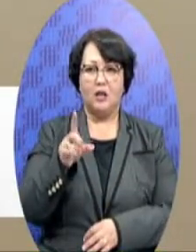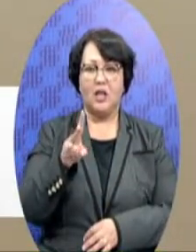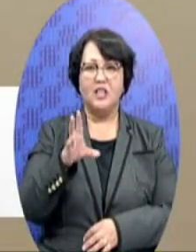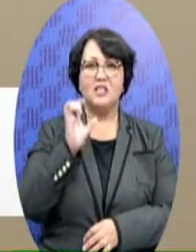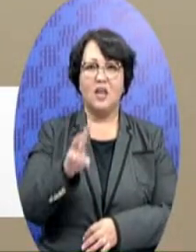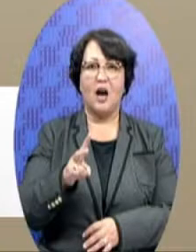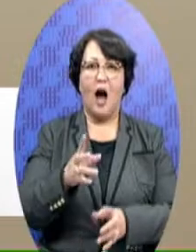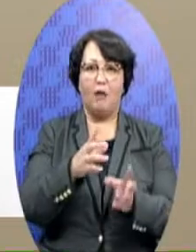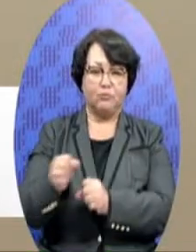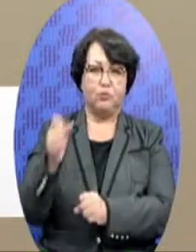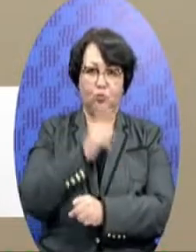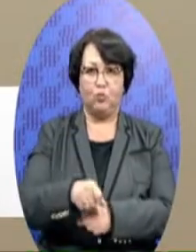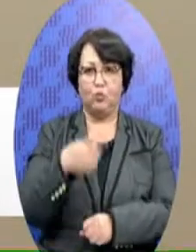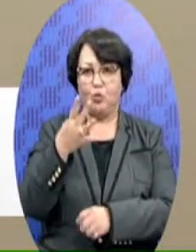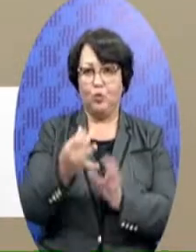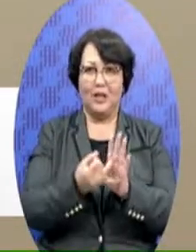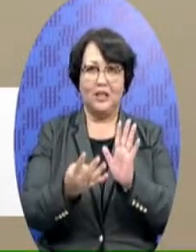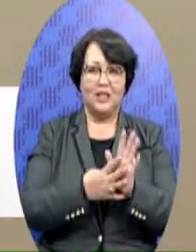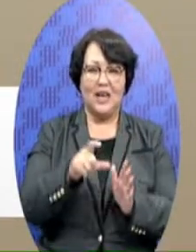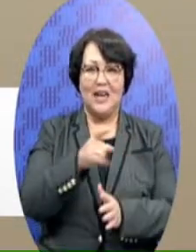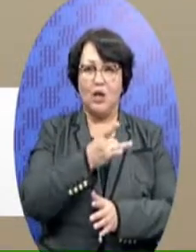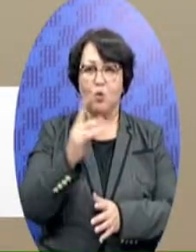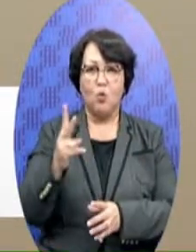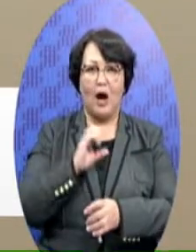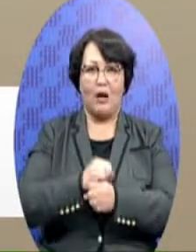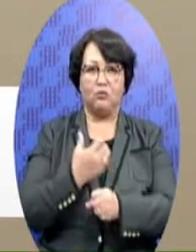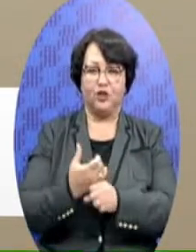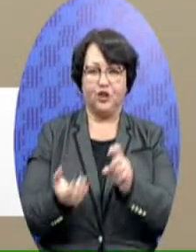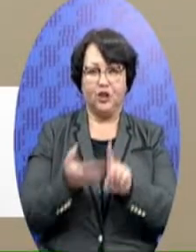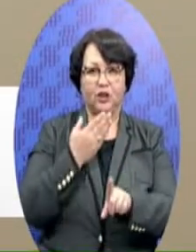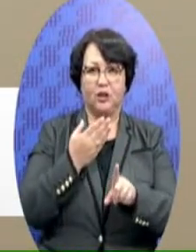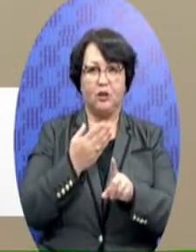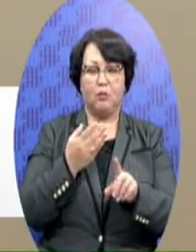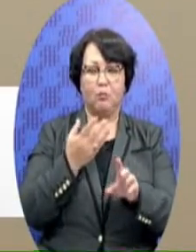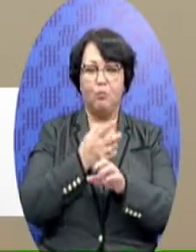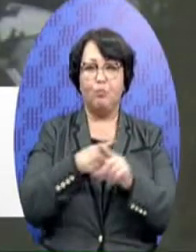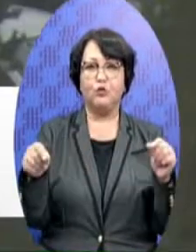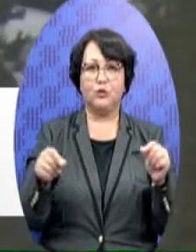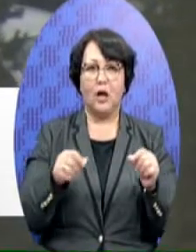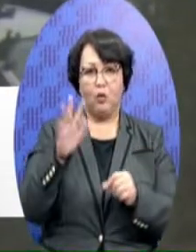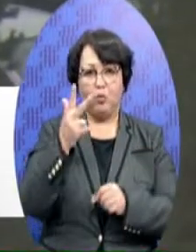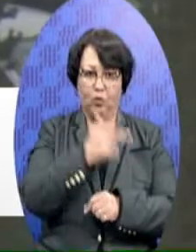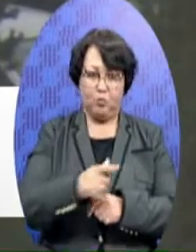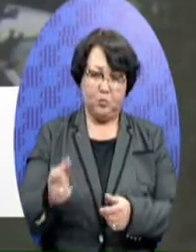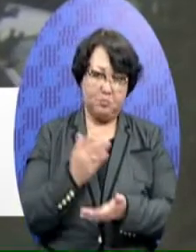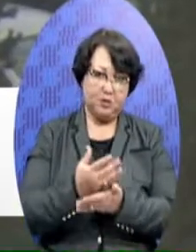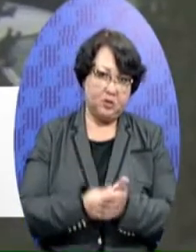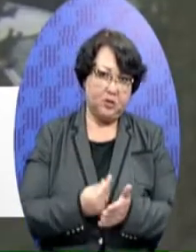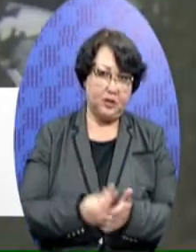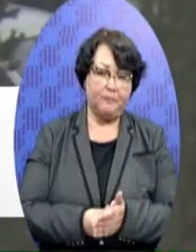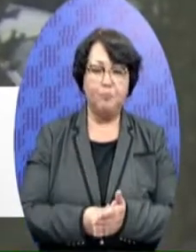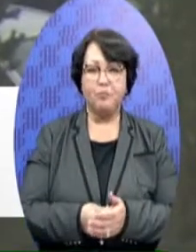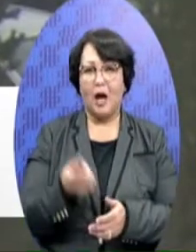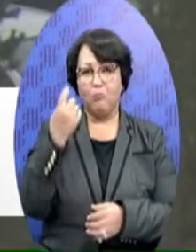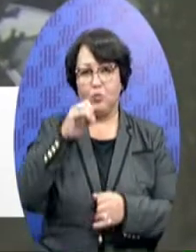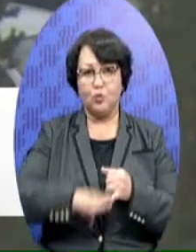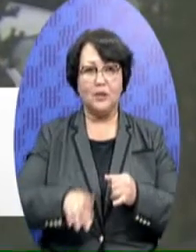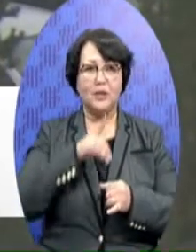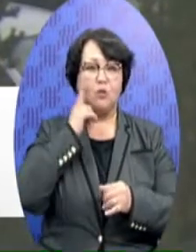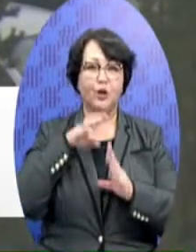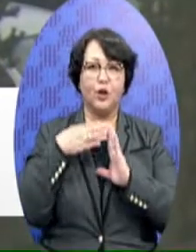479, а мөн эрүүгийн хариуцлагаас чөлөөсөн хүний тоо 13 гэсэн юм мэдээлэл байна. Хамгийн сүүлд нэгэн залуу гэр